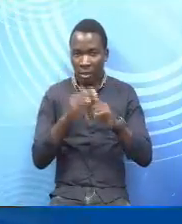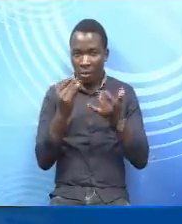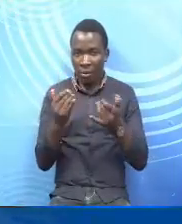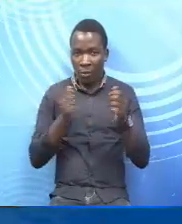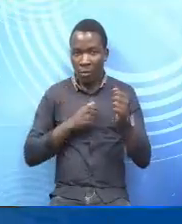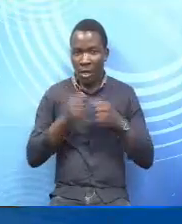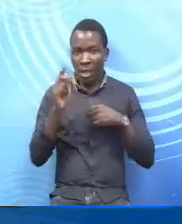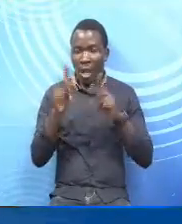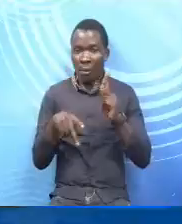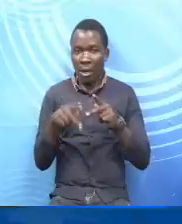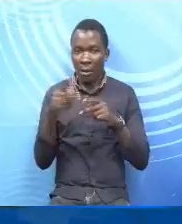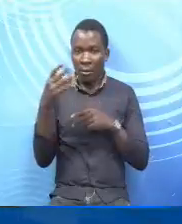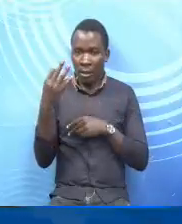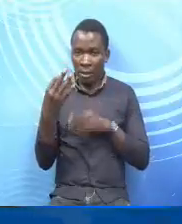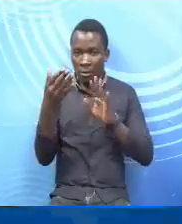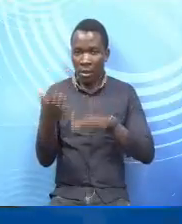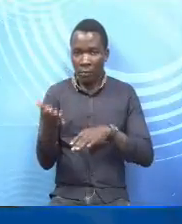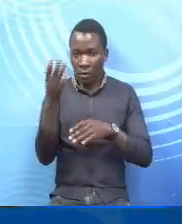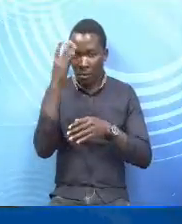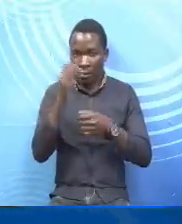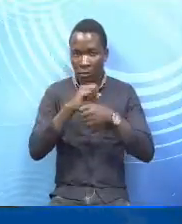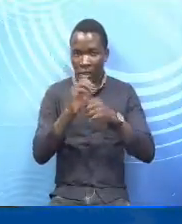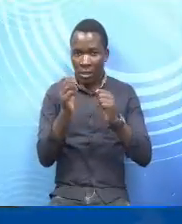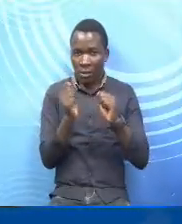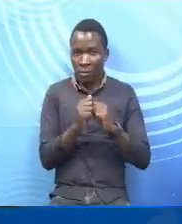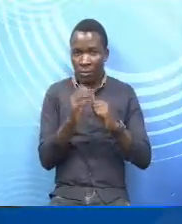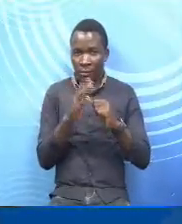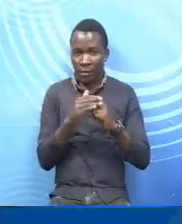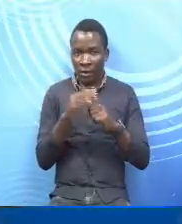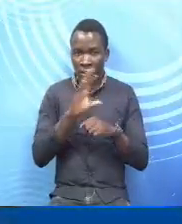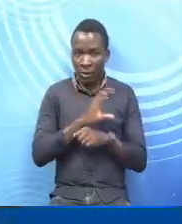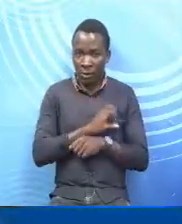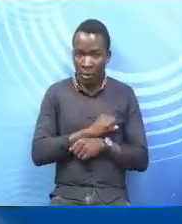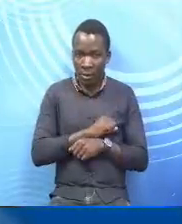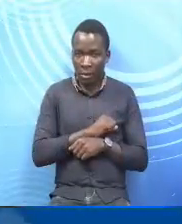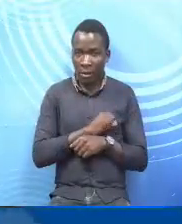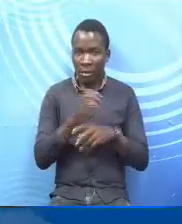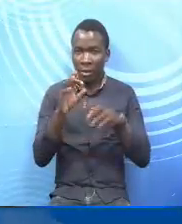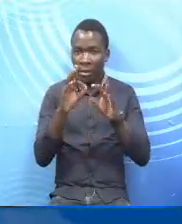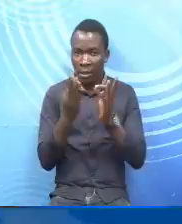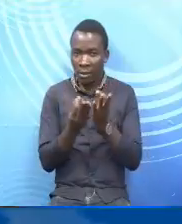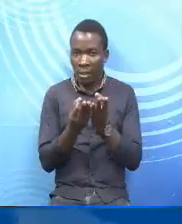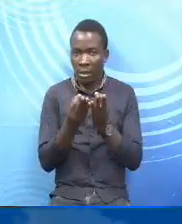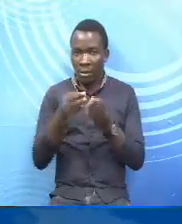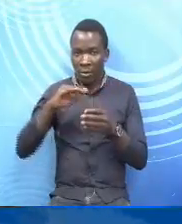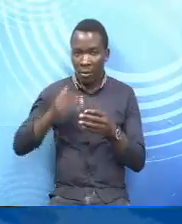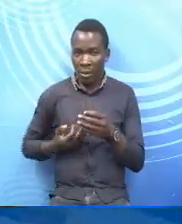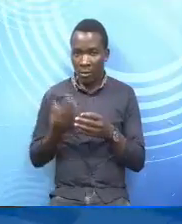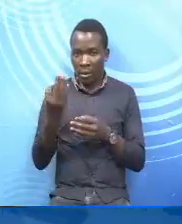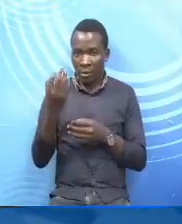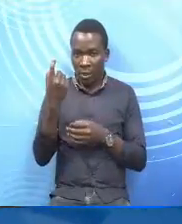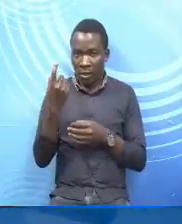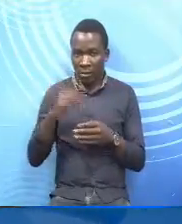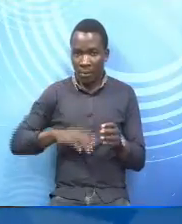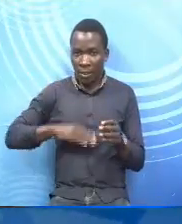Rwanda abantu bagera kuri 3 bishwe n'icyorezo cya COVID-19. Twihanganishije imiryango y'abagore 3, umwe